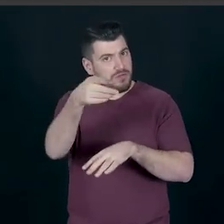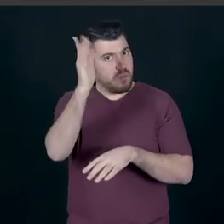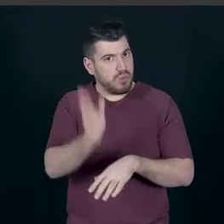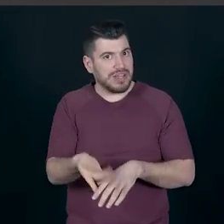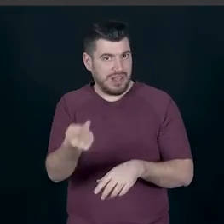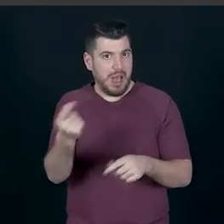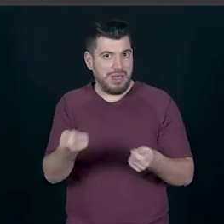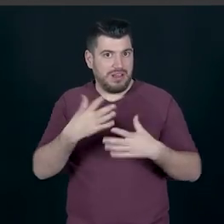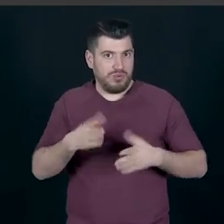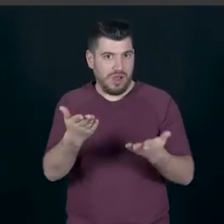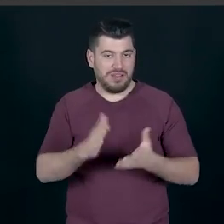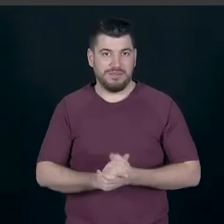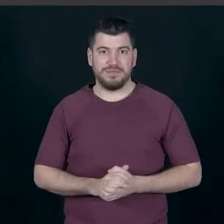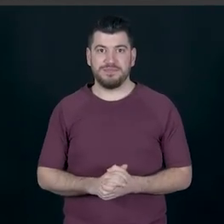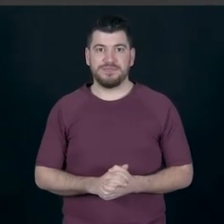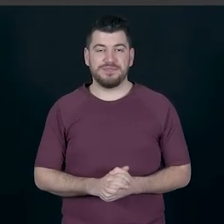κάνετε.